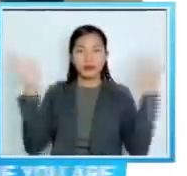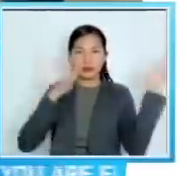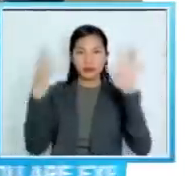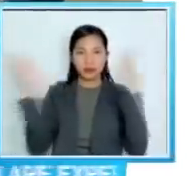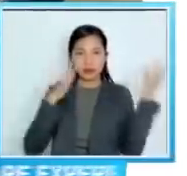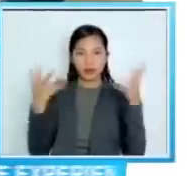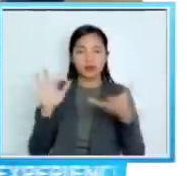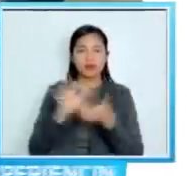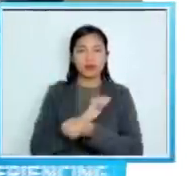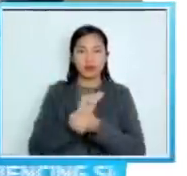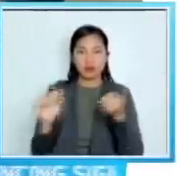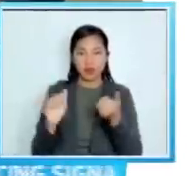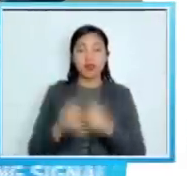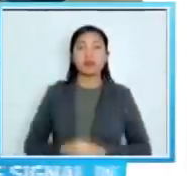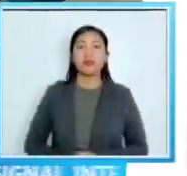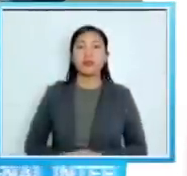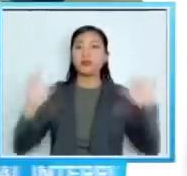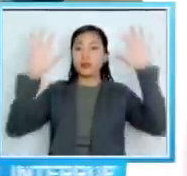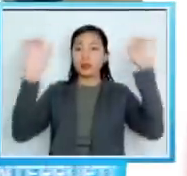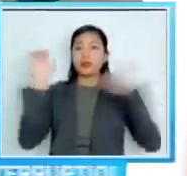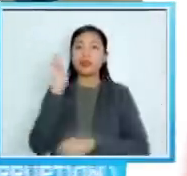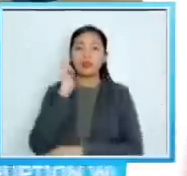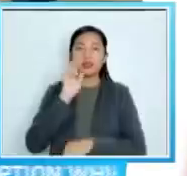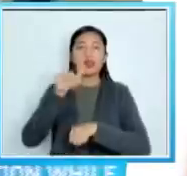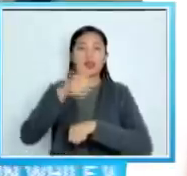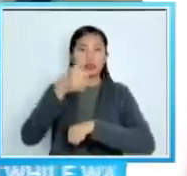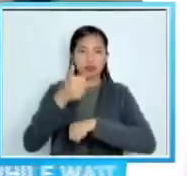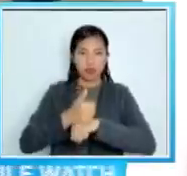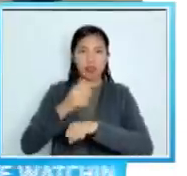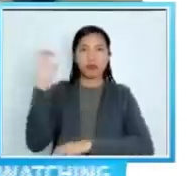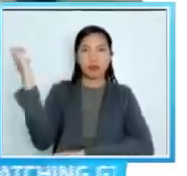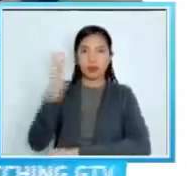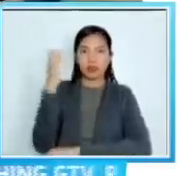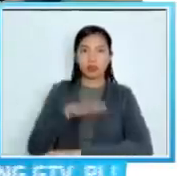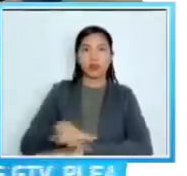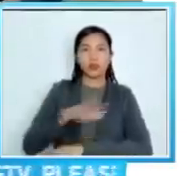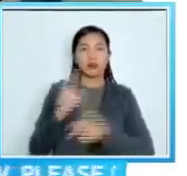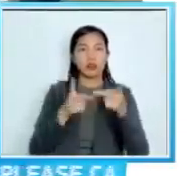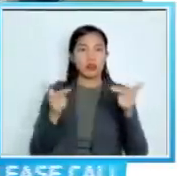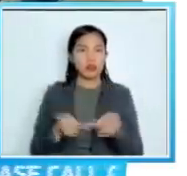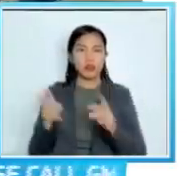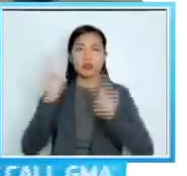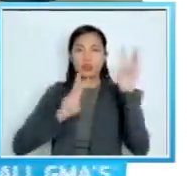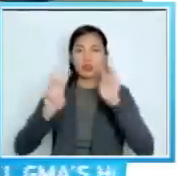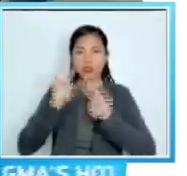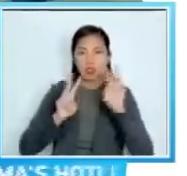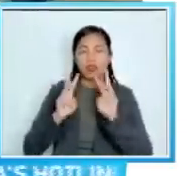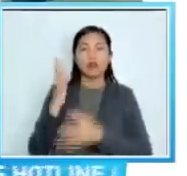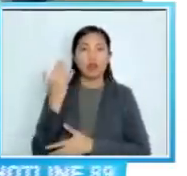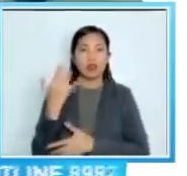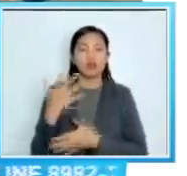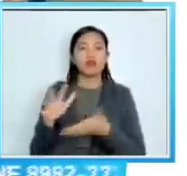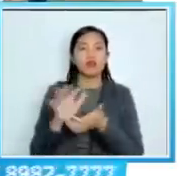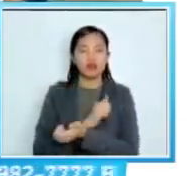Pangulong Duterte sa State of Calamity. Nangangamba naman ang Pangulo na paubos na ang pondo ng Pilipinas lalo't may banta pa rin ng COVID.